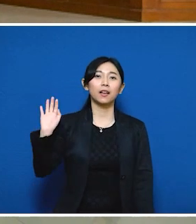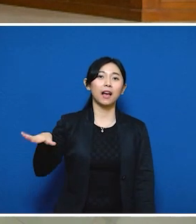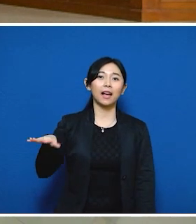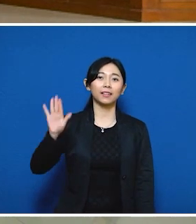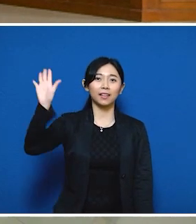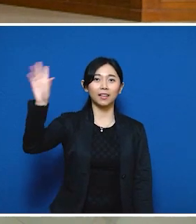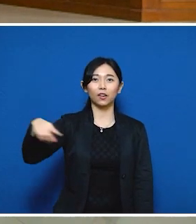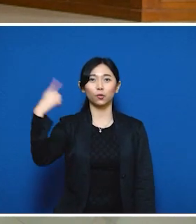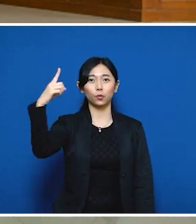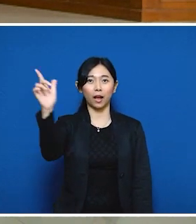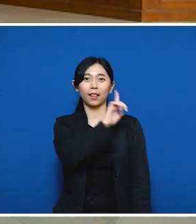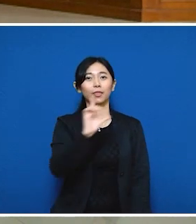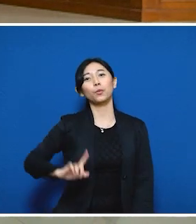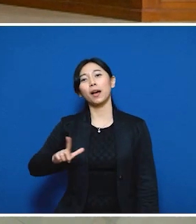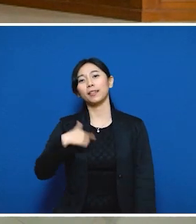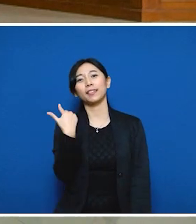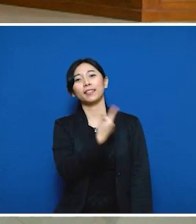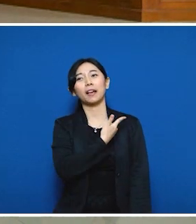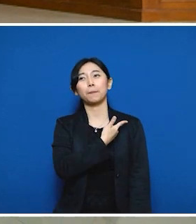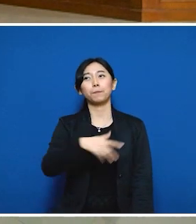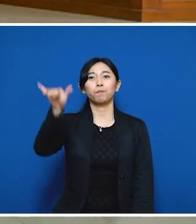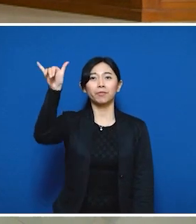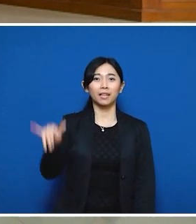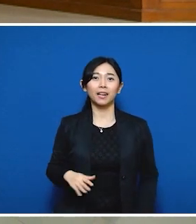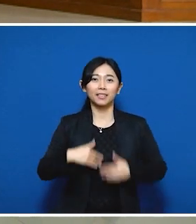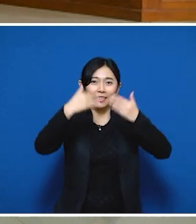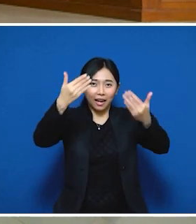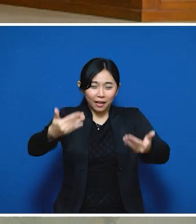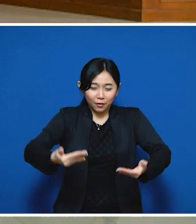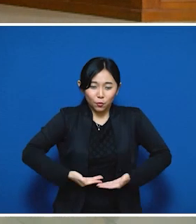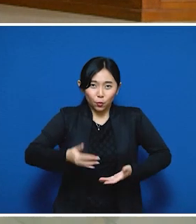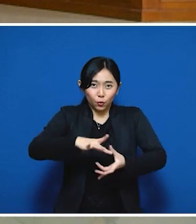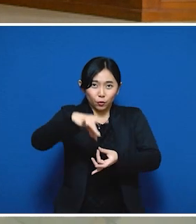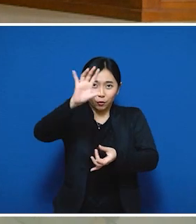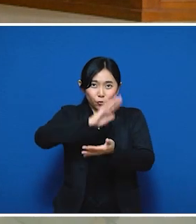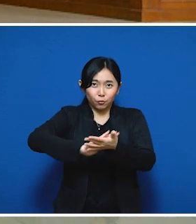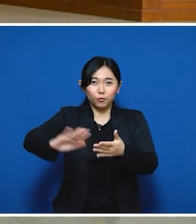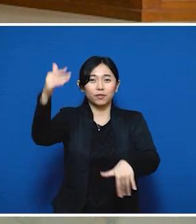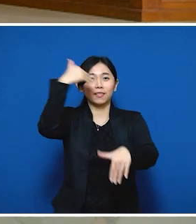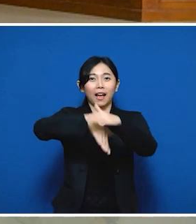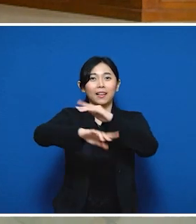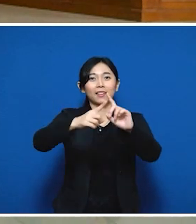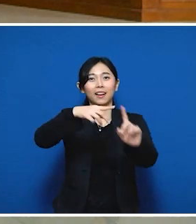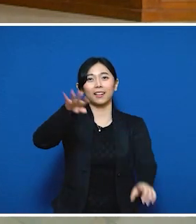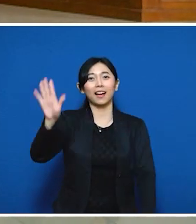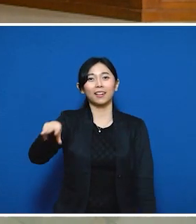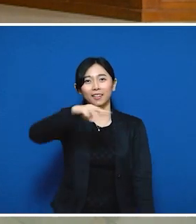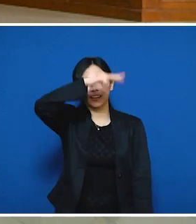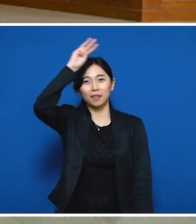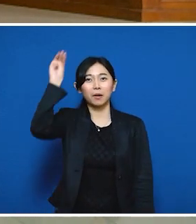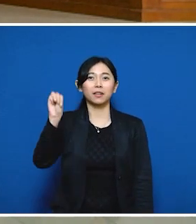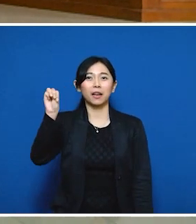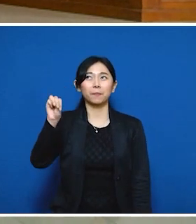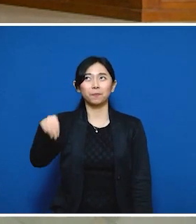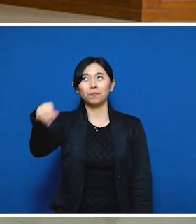Kristus, Anak-Nya yang tunggal, Tuhan kita, yang dikandung dari Roh Kudus, lahir dari anak